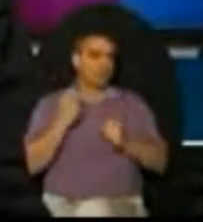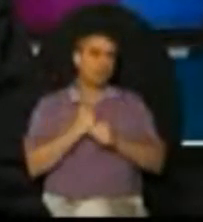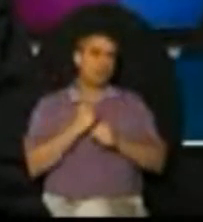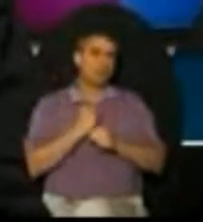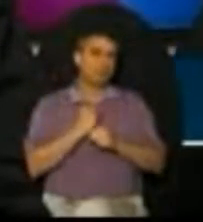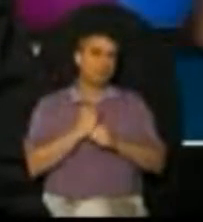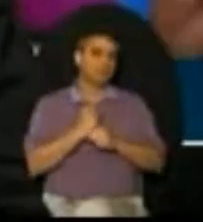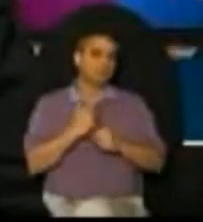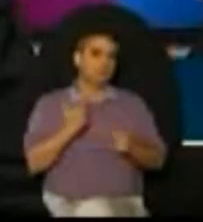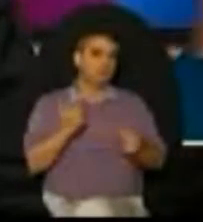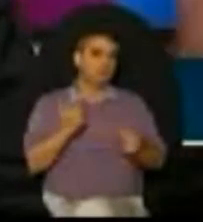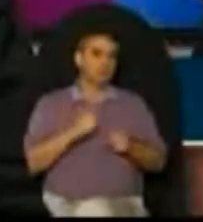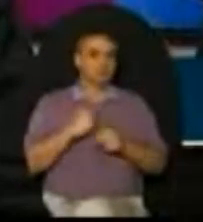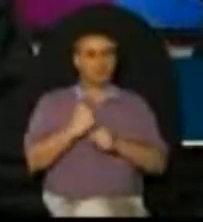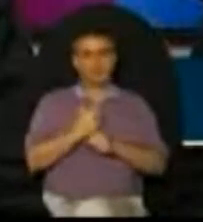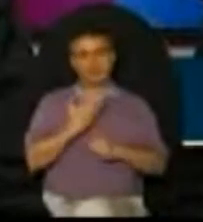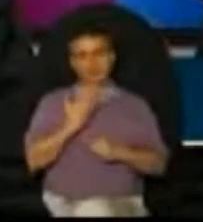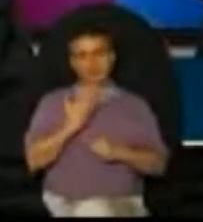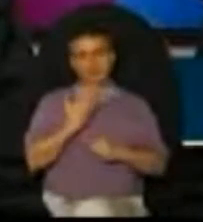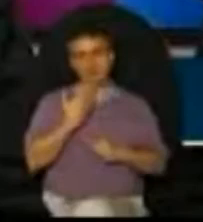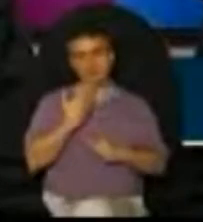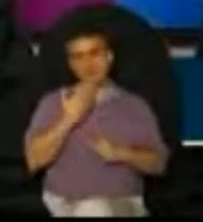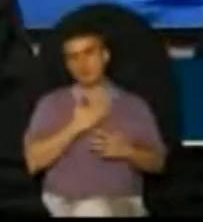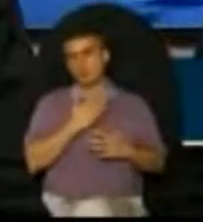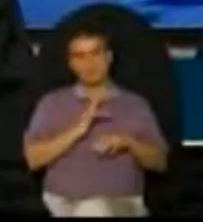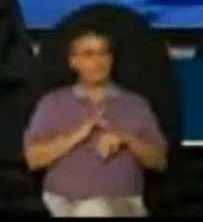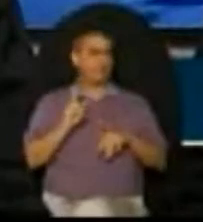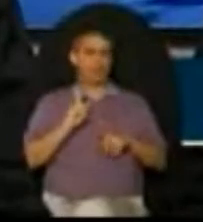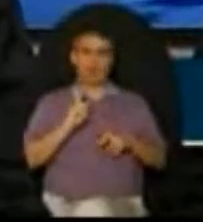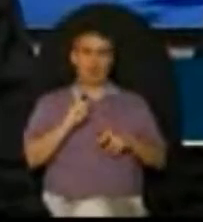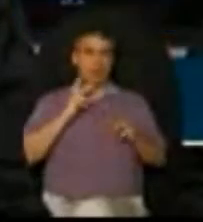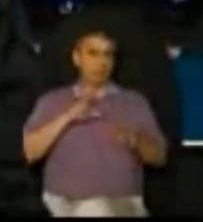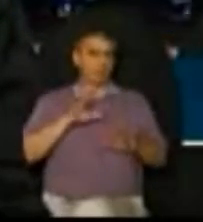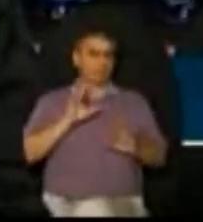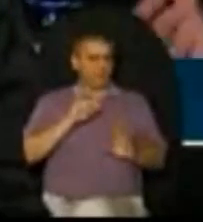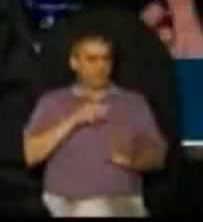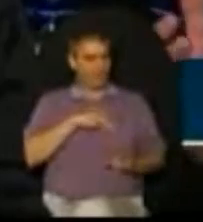את זה כפעילות פנאי, לא מזיקה, באחריות.